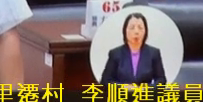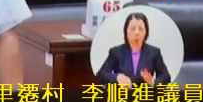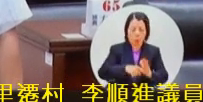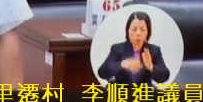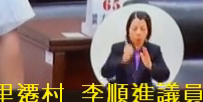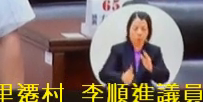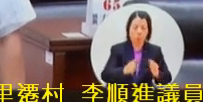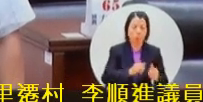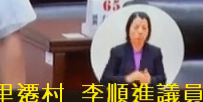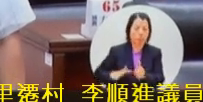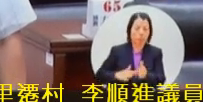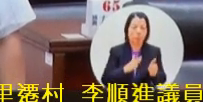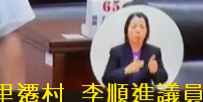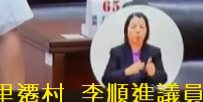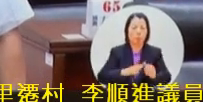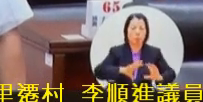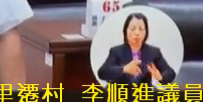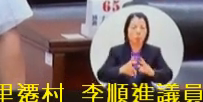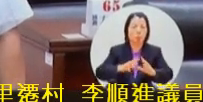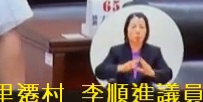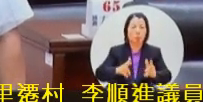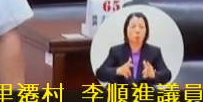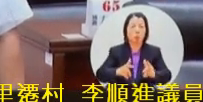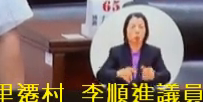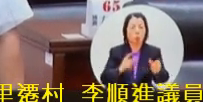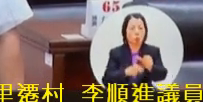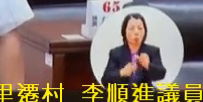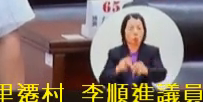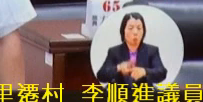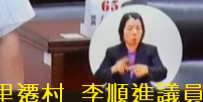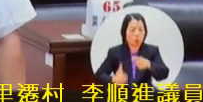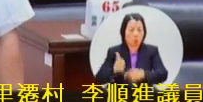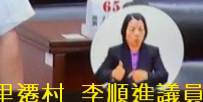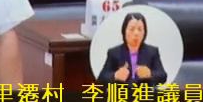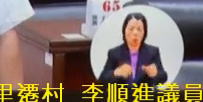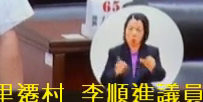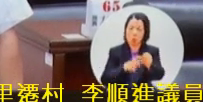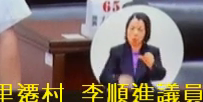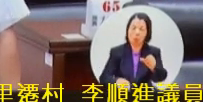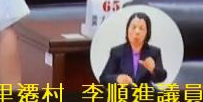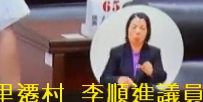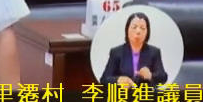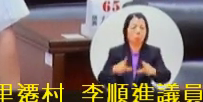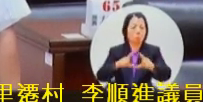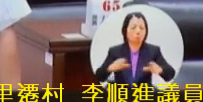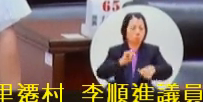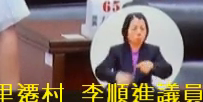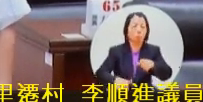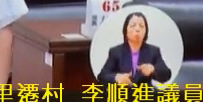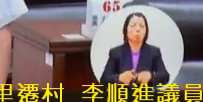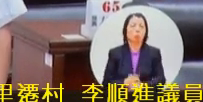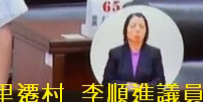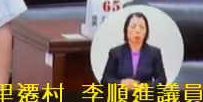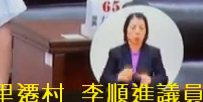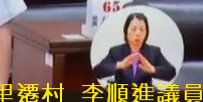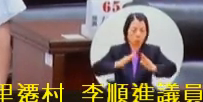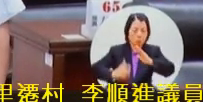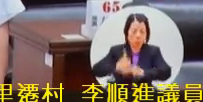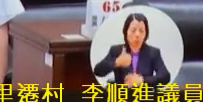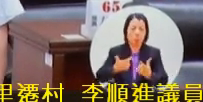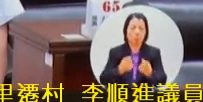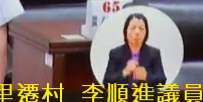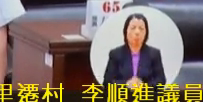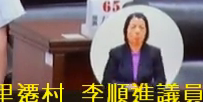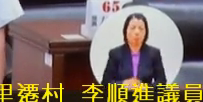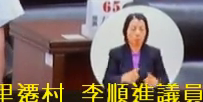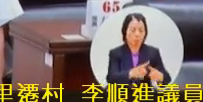国营事业的董事长五六个哈，都是超大型的企业哈，到我们地方，还有我们的市长来到地方